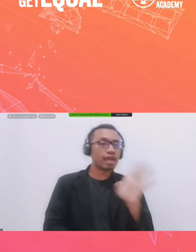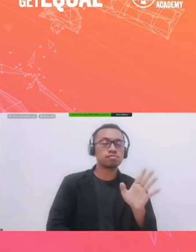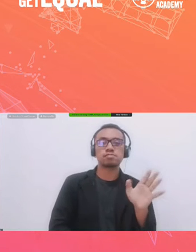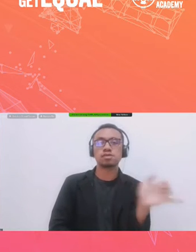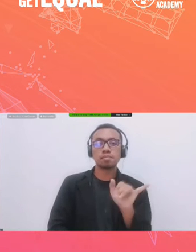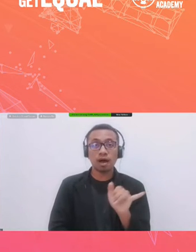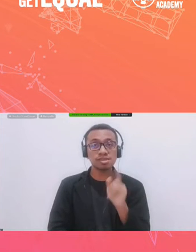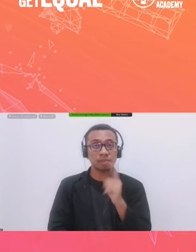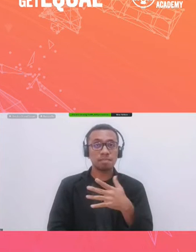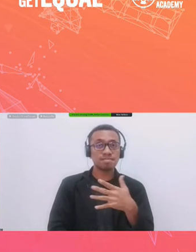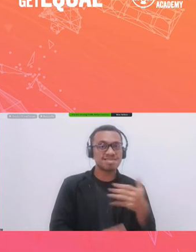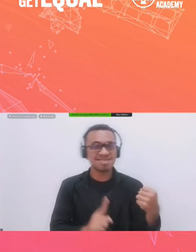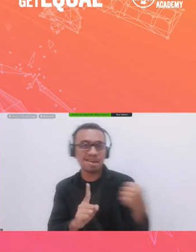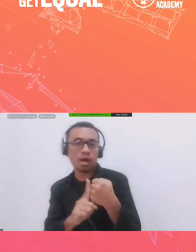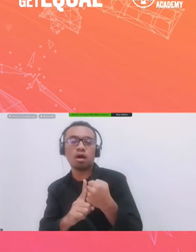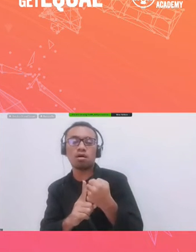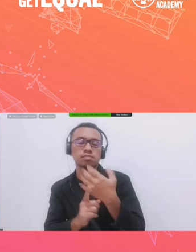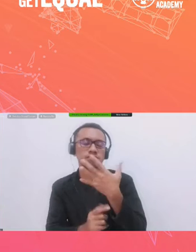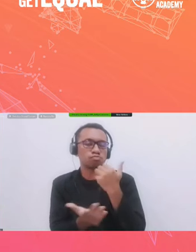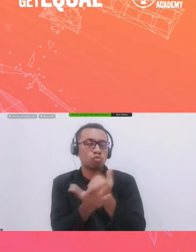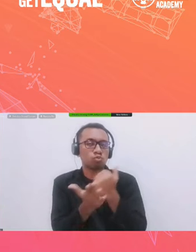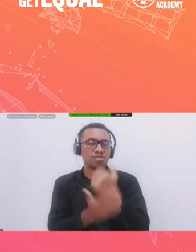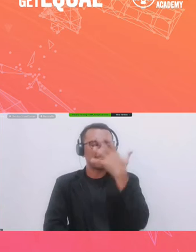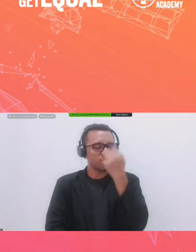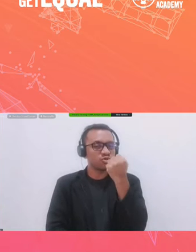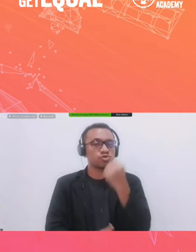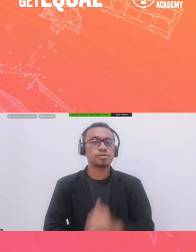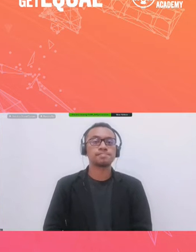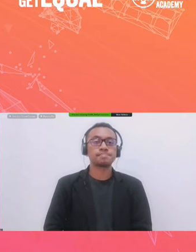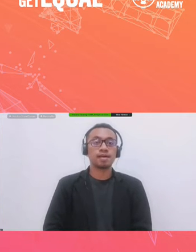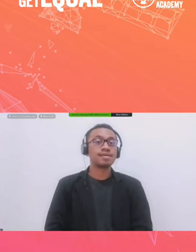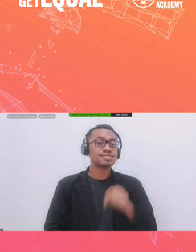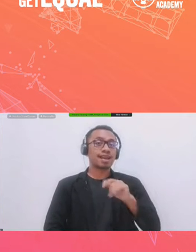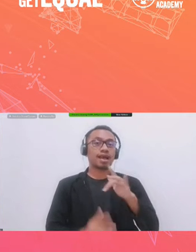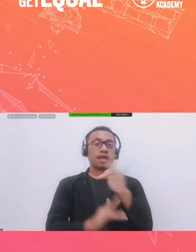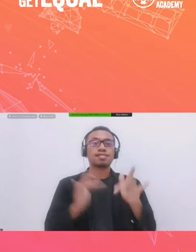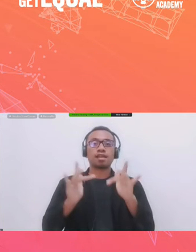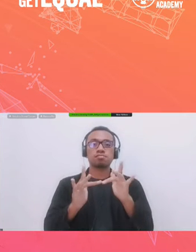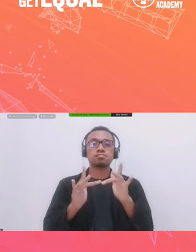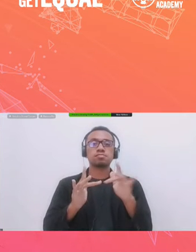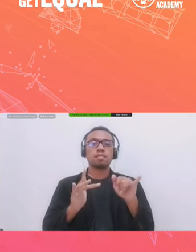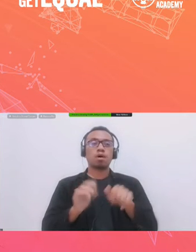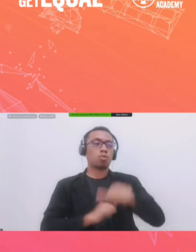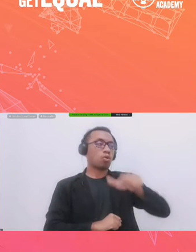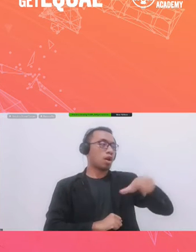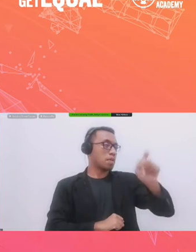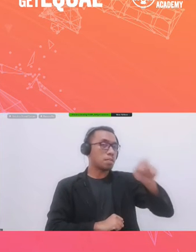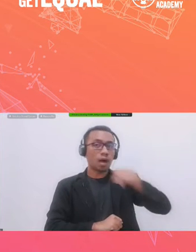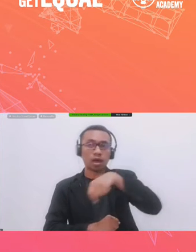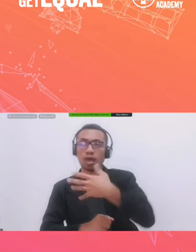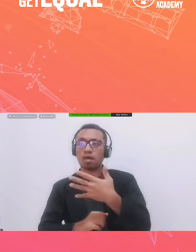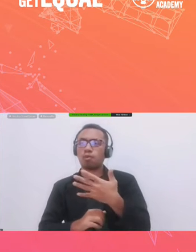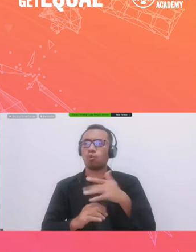juga serius bagi korban. Dan sekarang ini berbasis internet, akses internet sudah lebih mudah dan semakin intens di masa COVID.